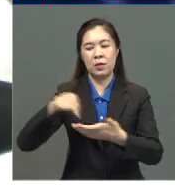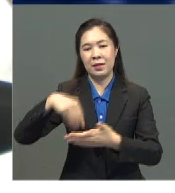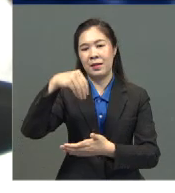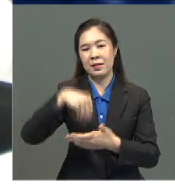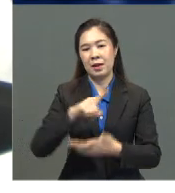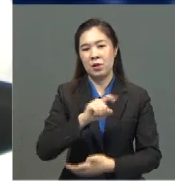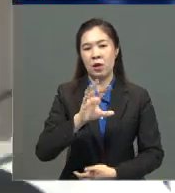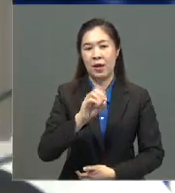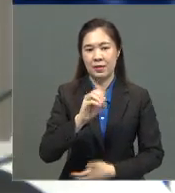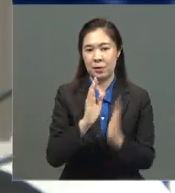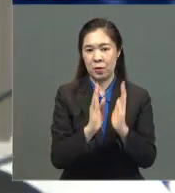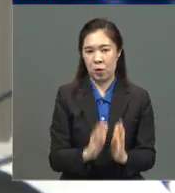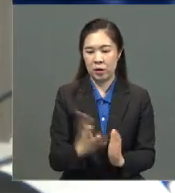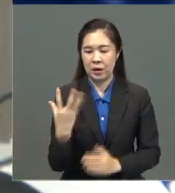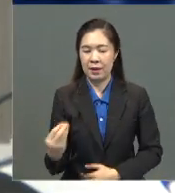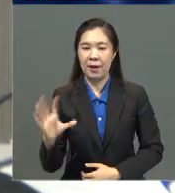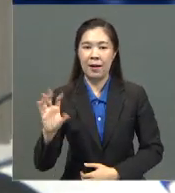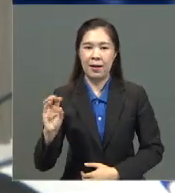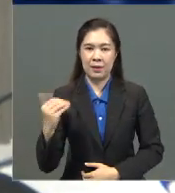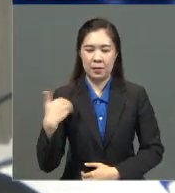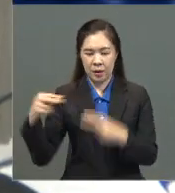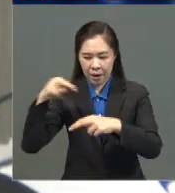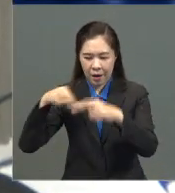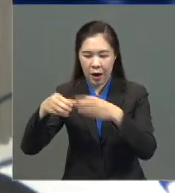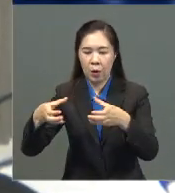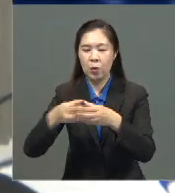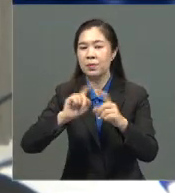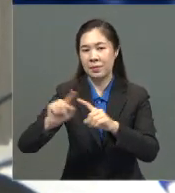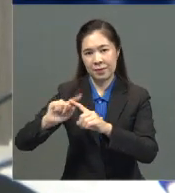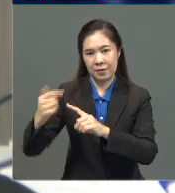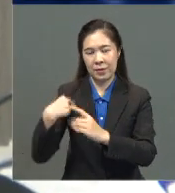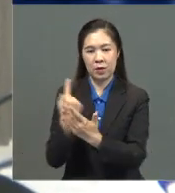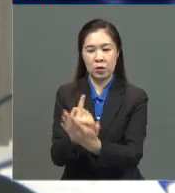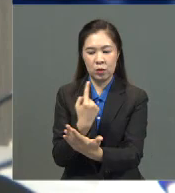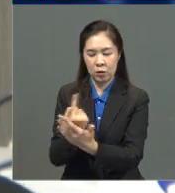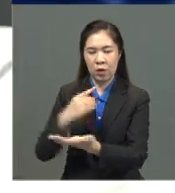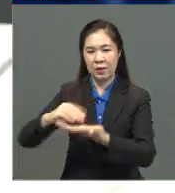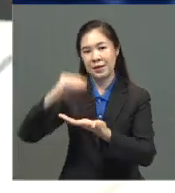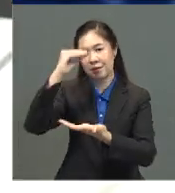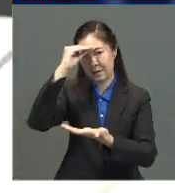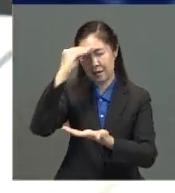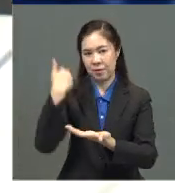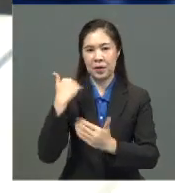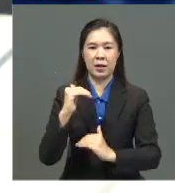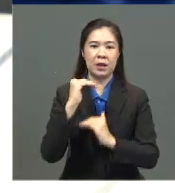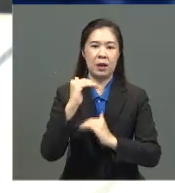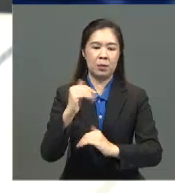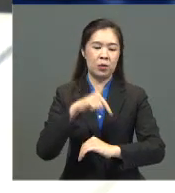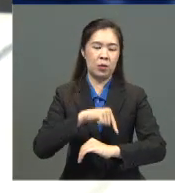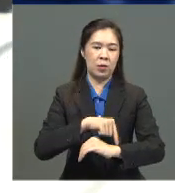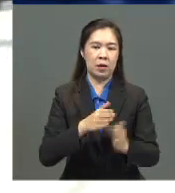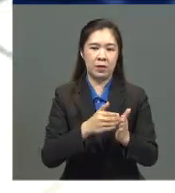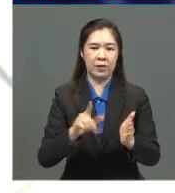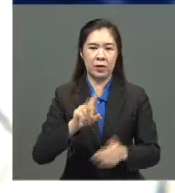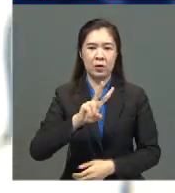ตั้ง 150คนและอีก 50คนสรรหาจากกลุ่มต่างๆรวมทั้งตัวแทนนักเรียนนักศึกษากำหนดกรอบเวลาการ